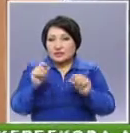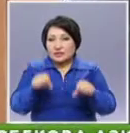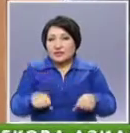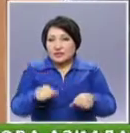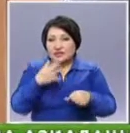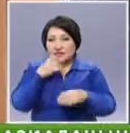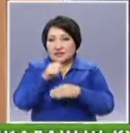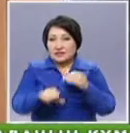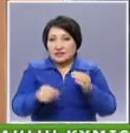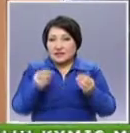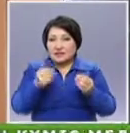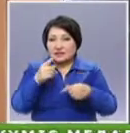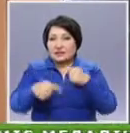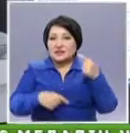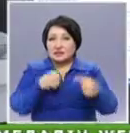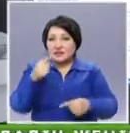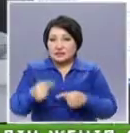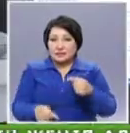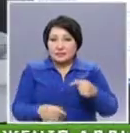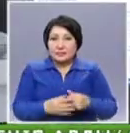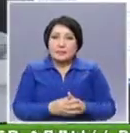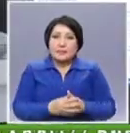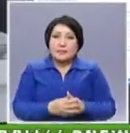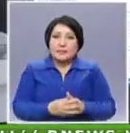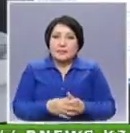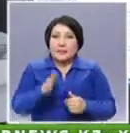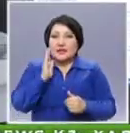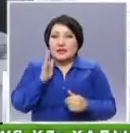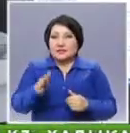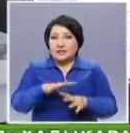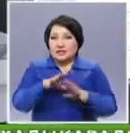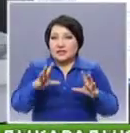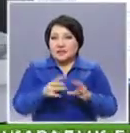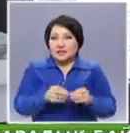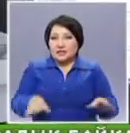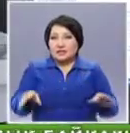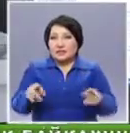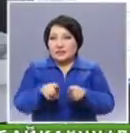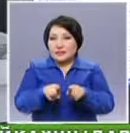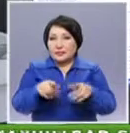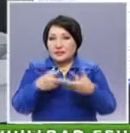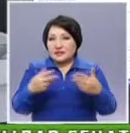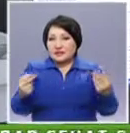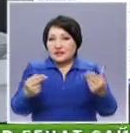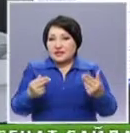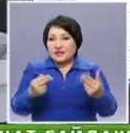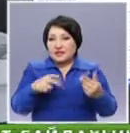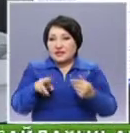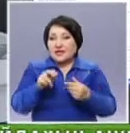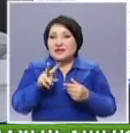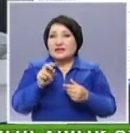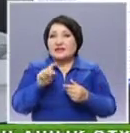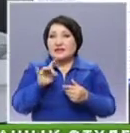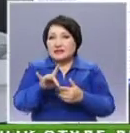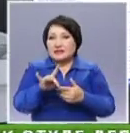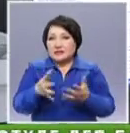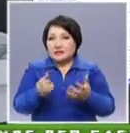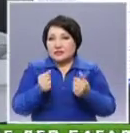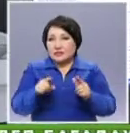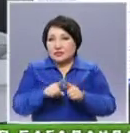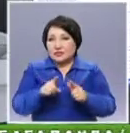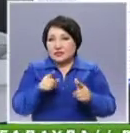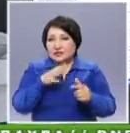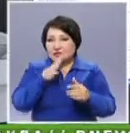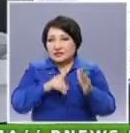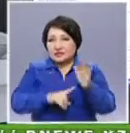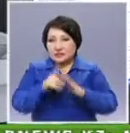шетелдік қаржыларын рәсімдеуі. Алдымызда жалпыға бірдей декларацияландыру келе жатыр. Ол науқан кезінде